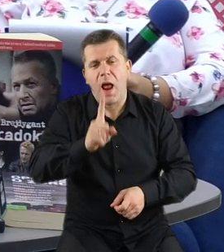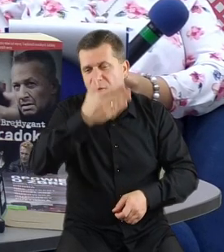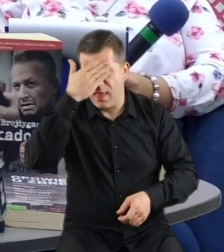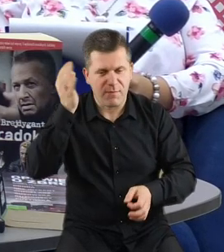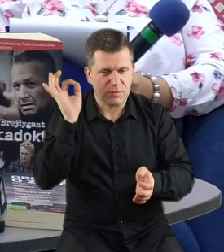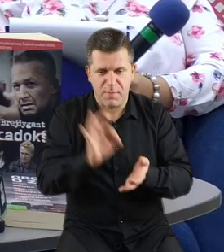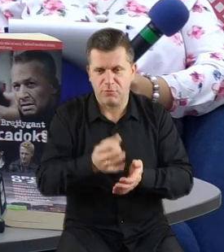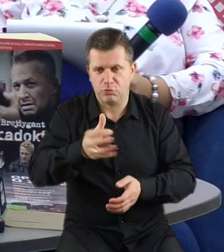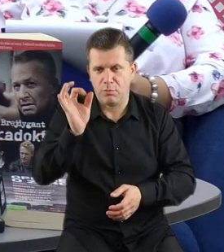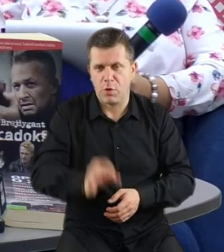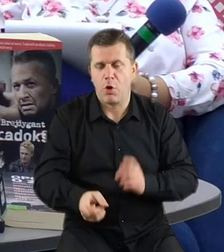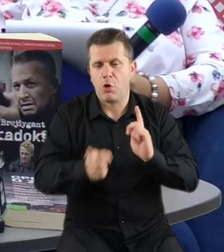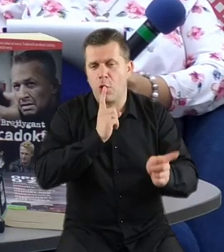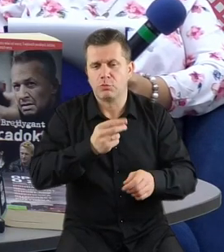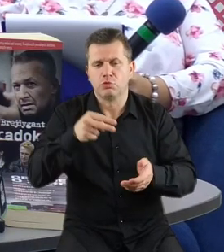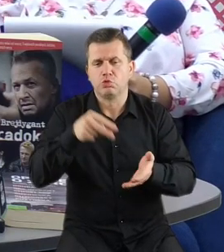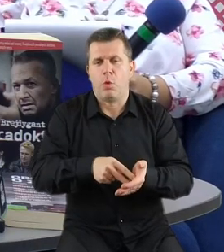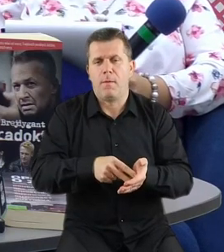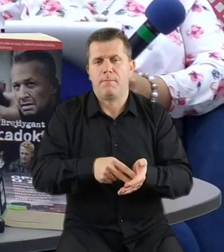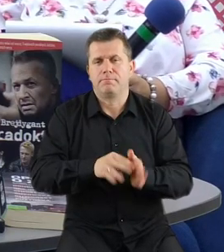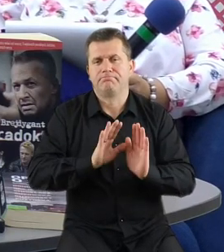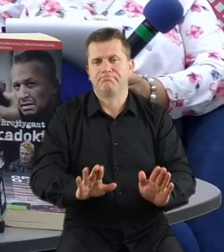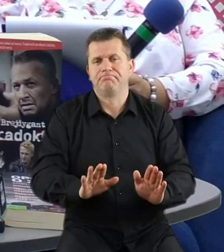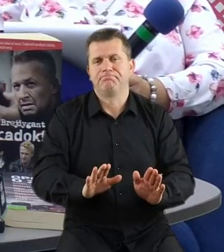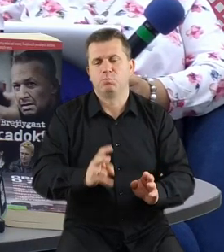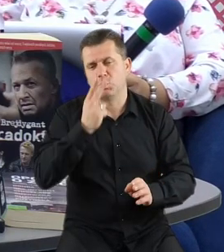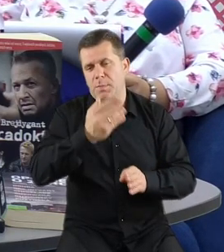że tak powiem, rozmowy utkwiły w martwym punkcie, jak to się